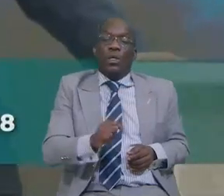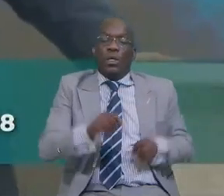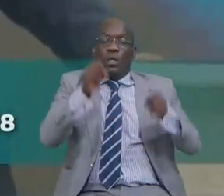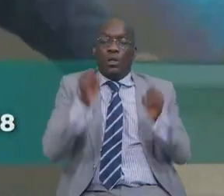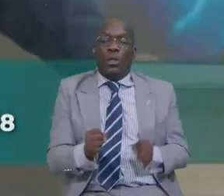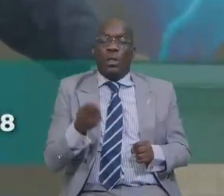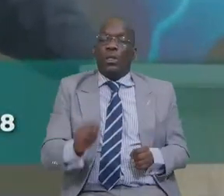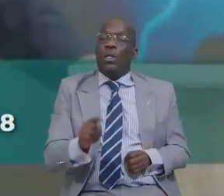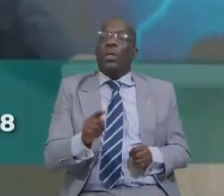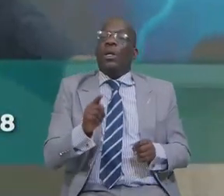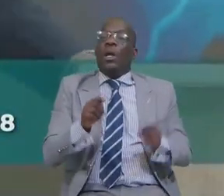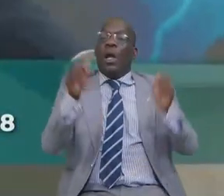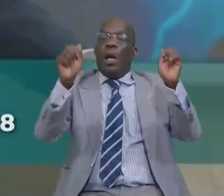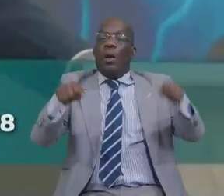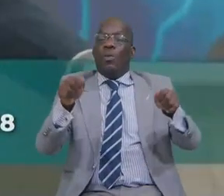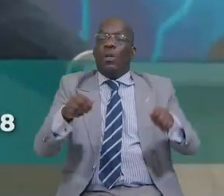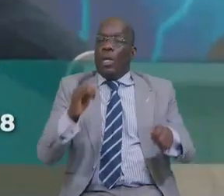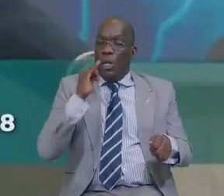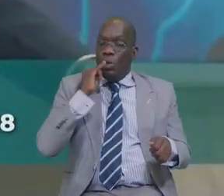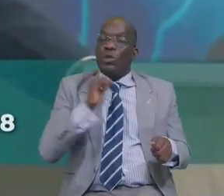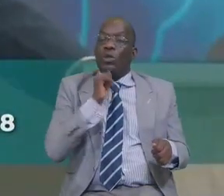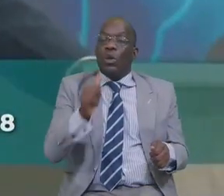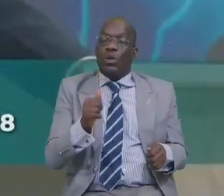la force, la capacité.